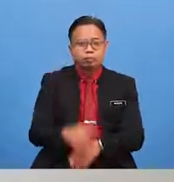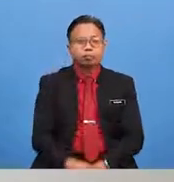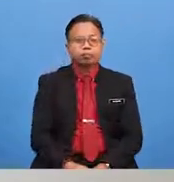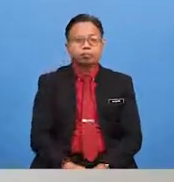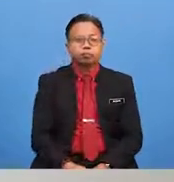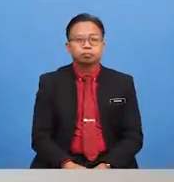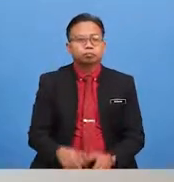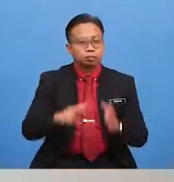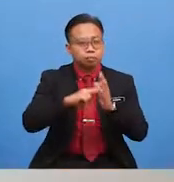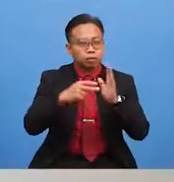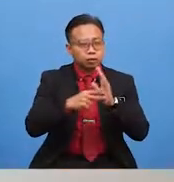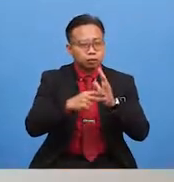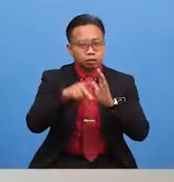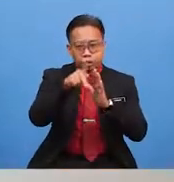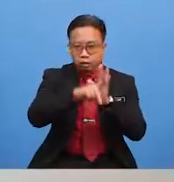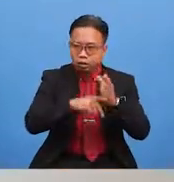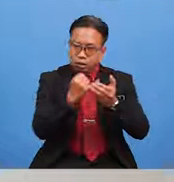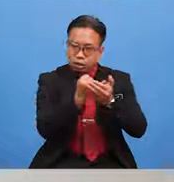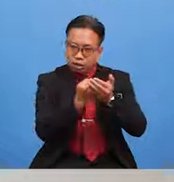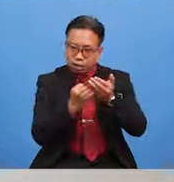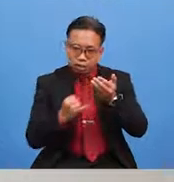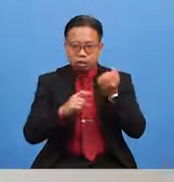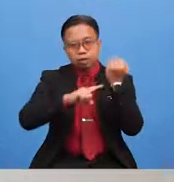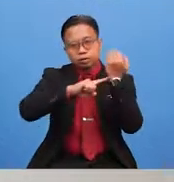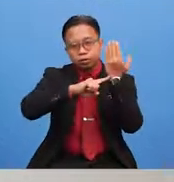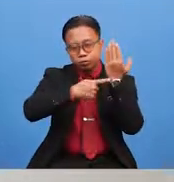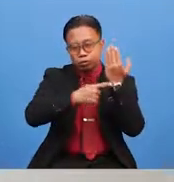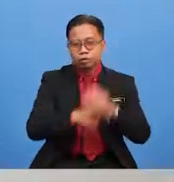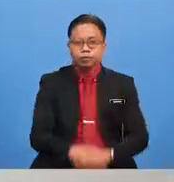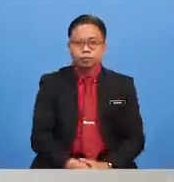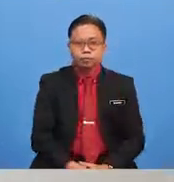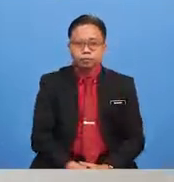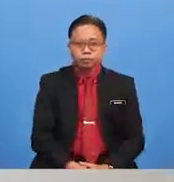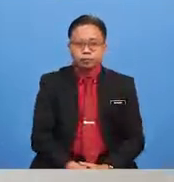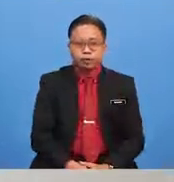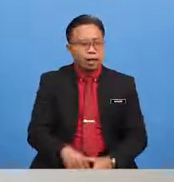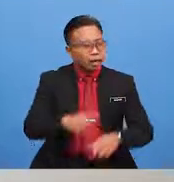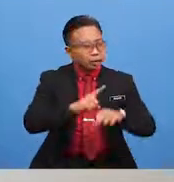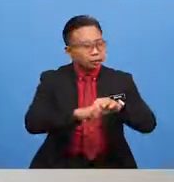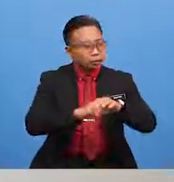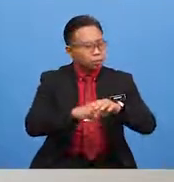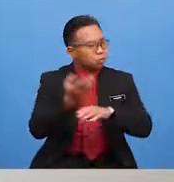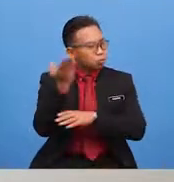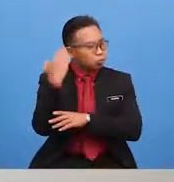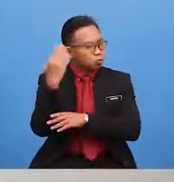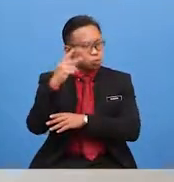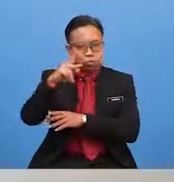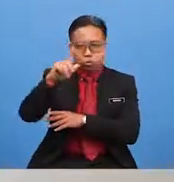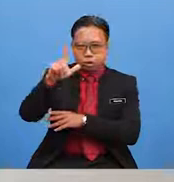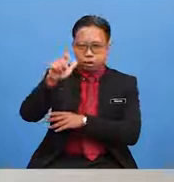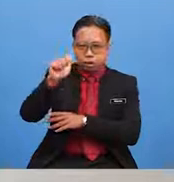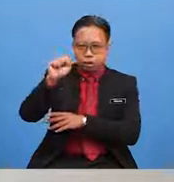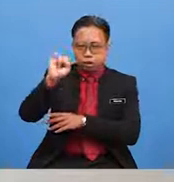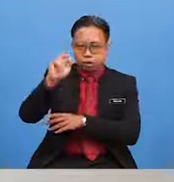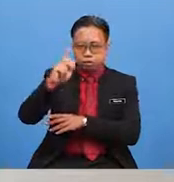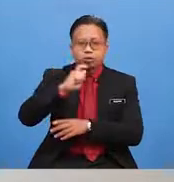Renaissance bermaksud kelahiran semula, iaitu mengembalikan kegemilangan zaman klasik.